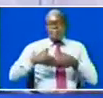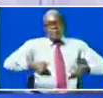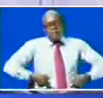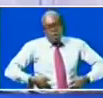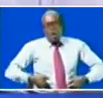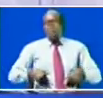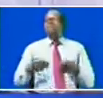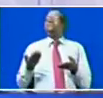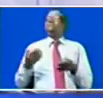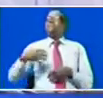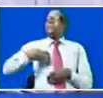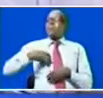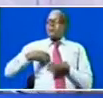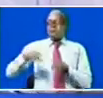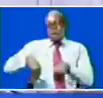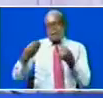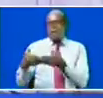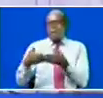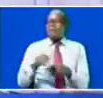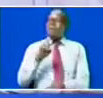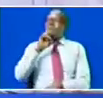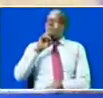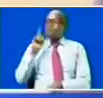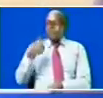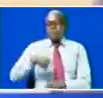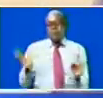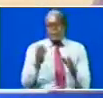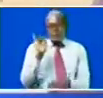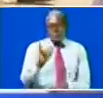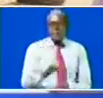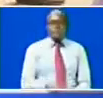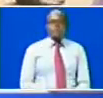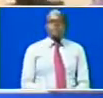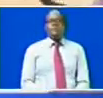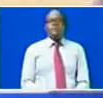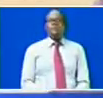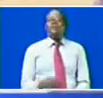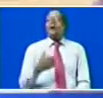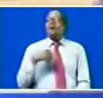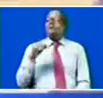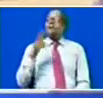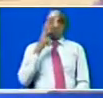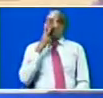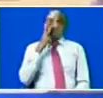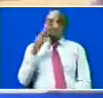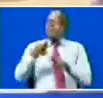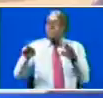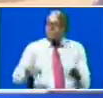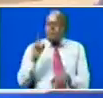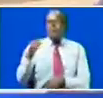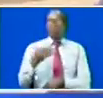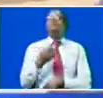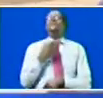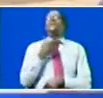your boob, give the baby the breast, and that's what we are here to encourage. Sasa pale mbele pana smoking zone. Wanaume wakishasikia kiu